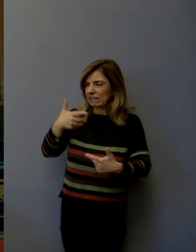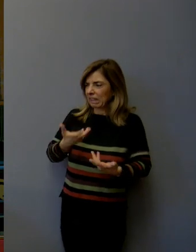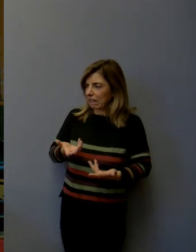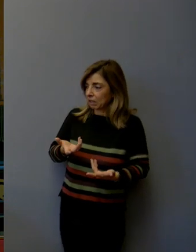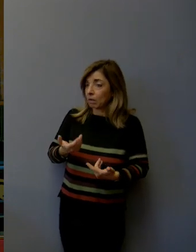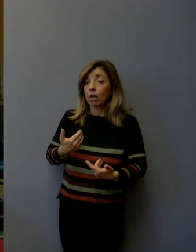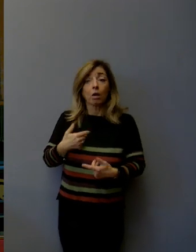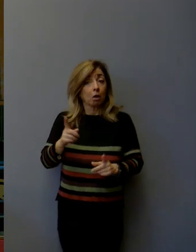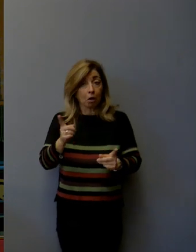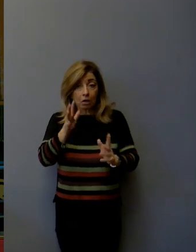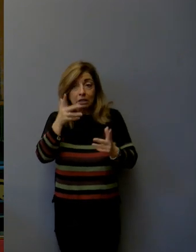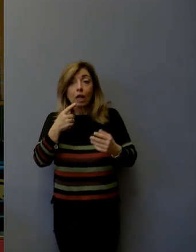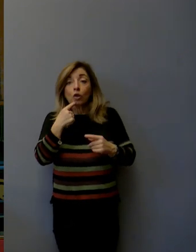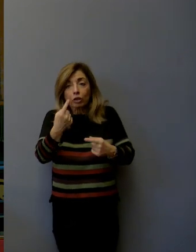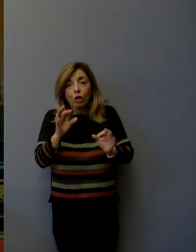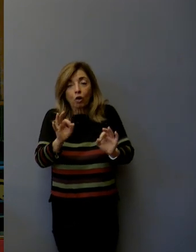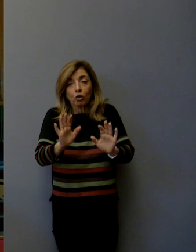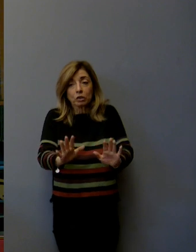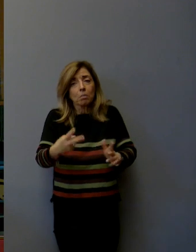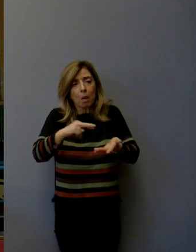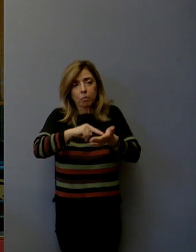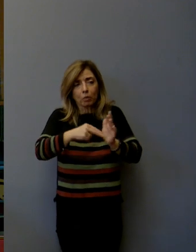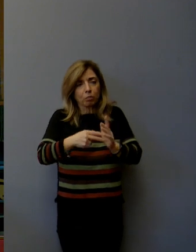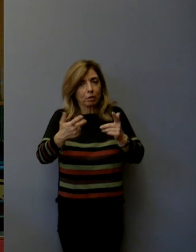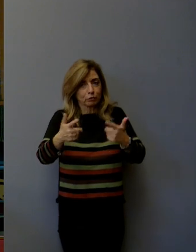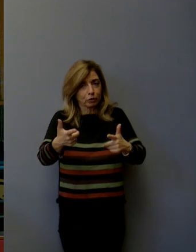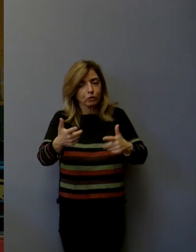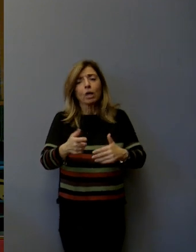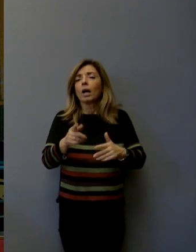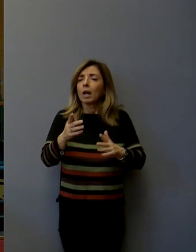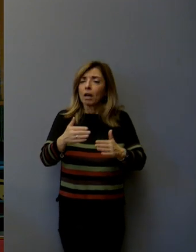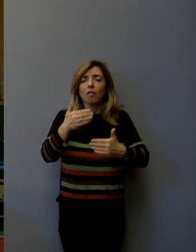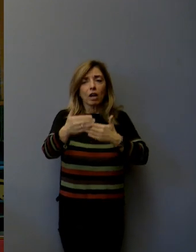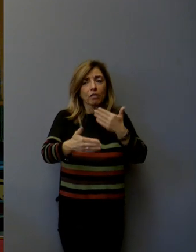dicendo così comunque non c'è nessun problema prego vada vada